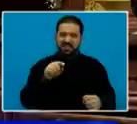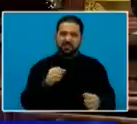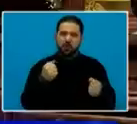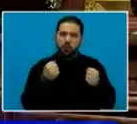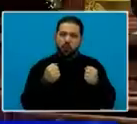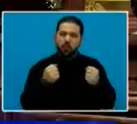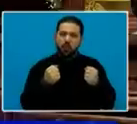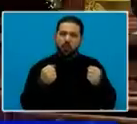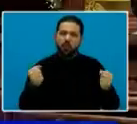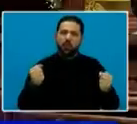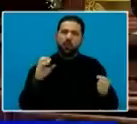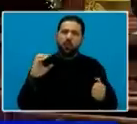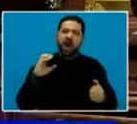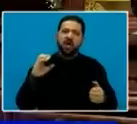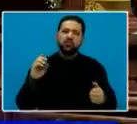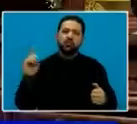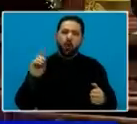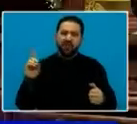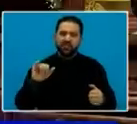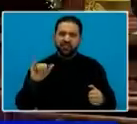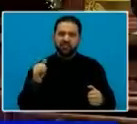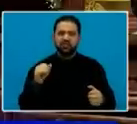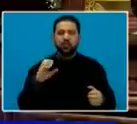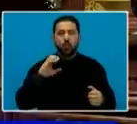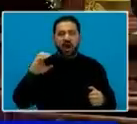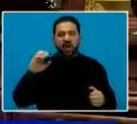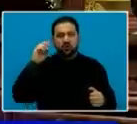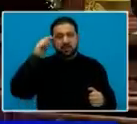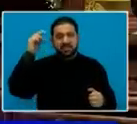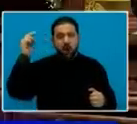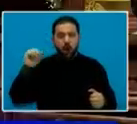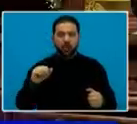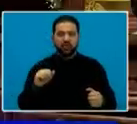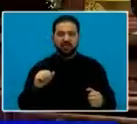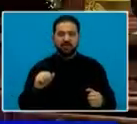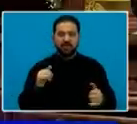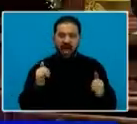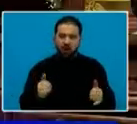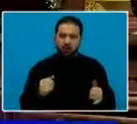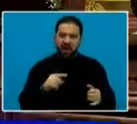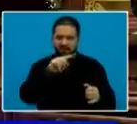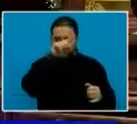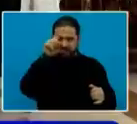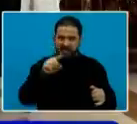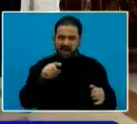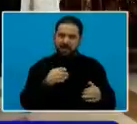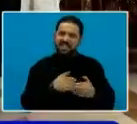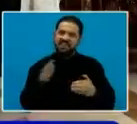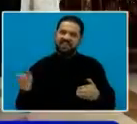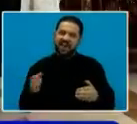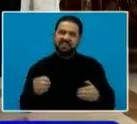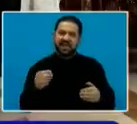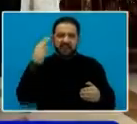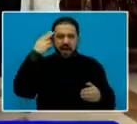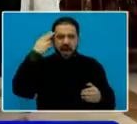cel psihologic. Dar continui acum și vă întreb diferența între erou